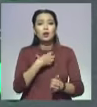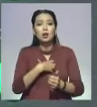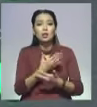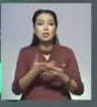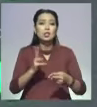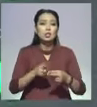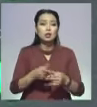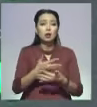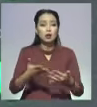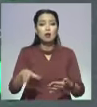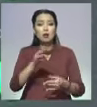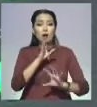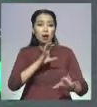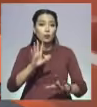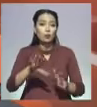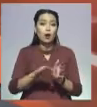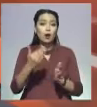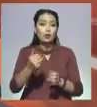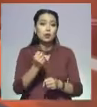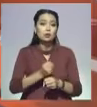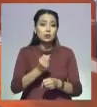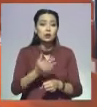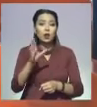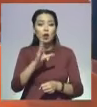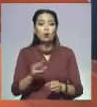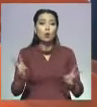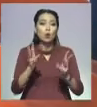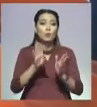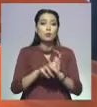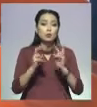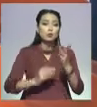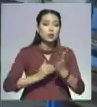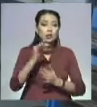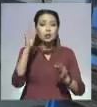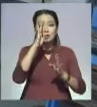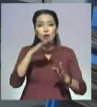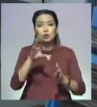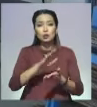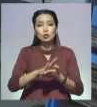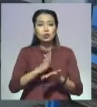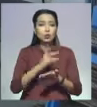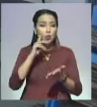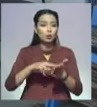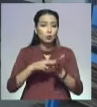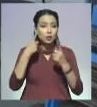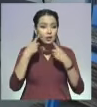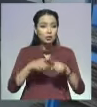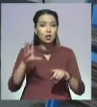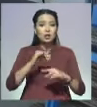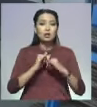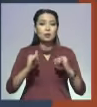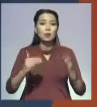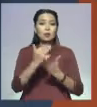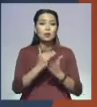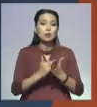болат жабдықтар шығарылады. Атырауда жасалған құрылғылардың өрт қауіпсіздігі жоғары әрі табиғи таза. Жобаға индустриалды инновациялық даму